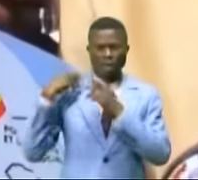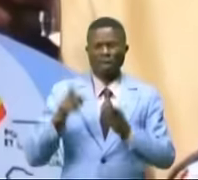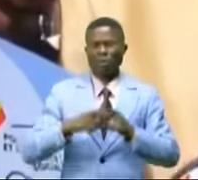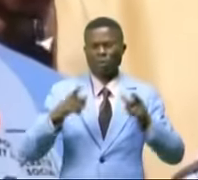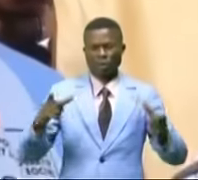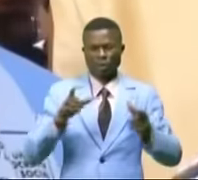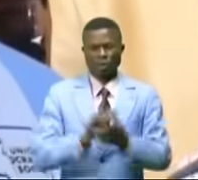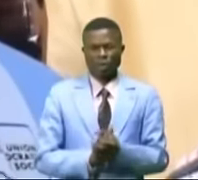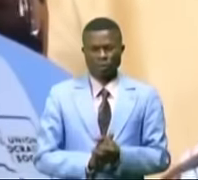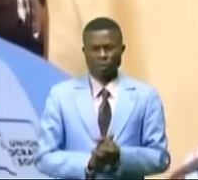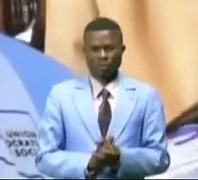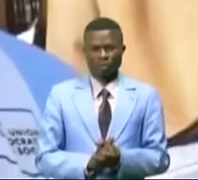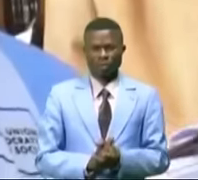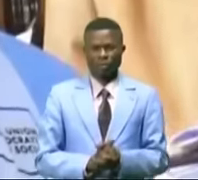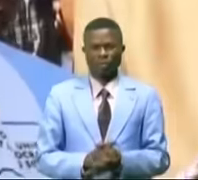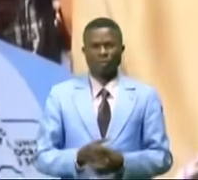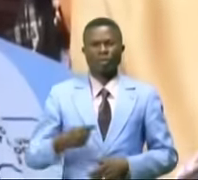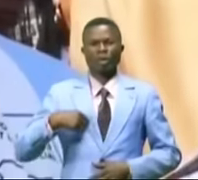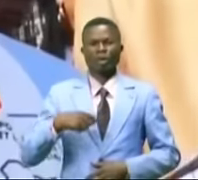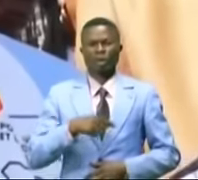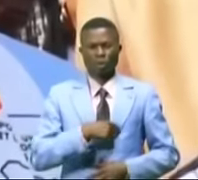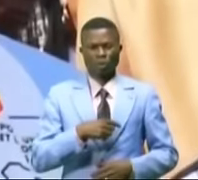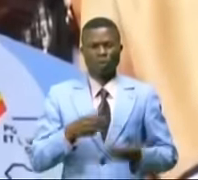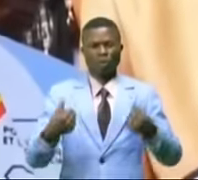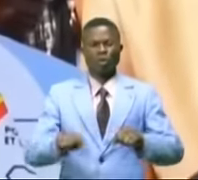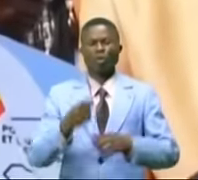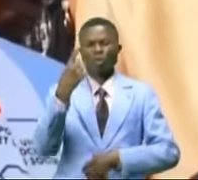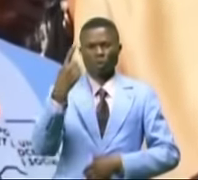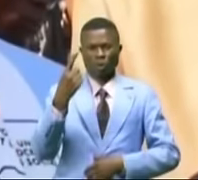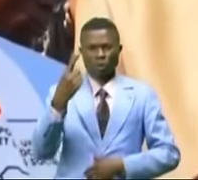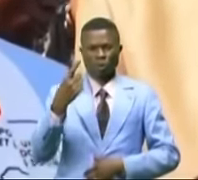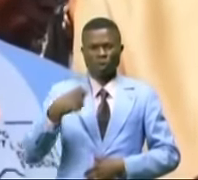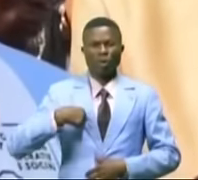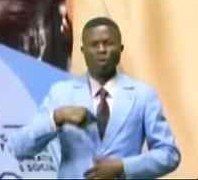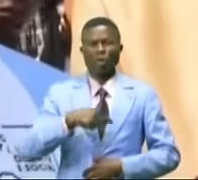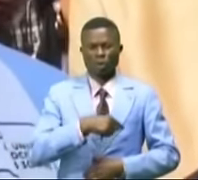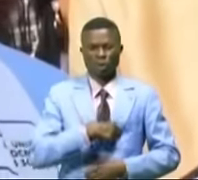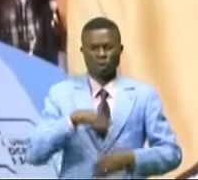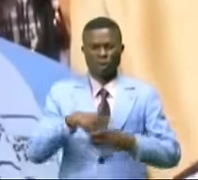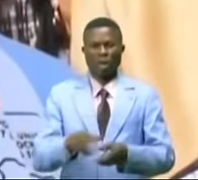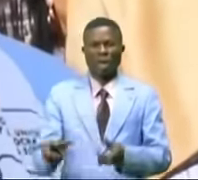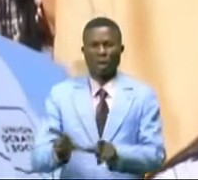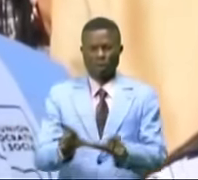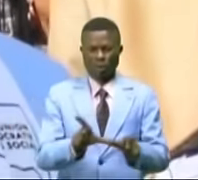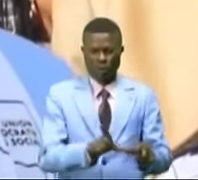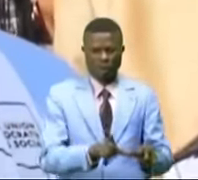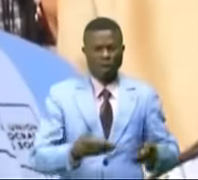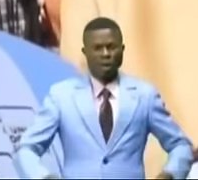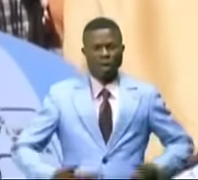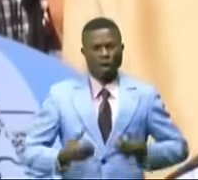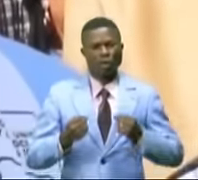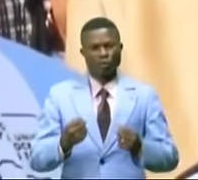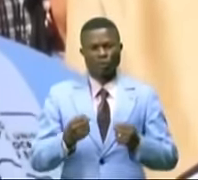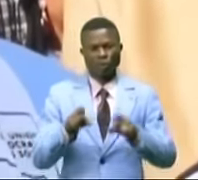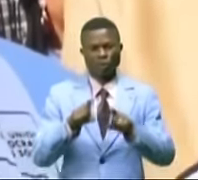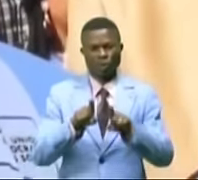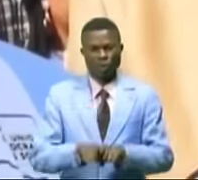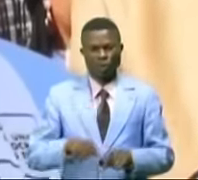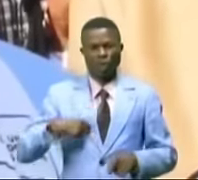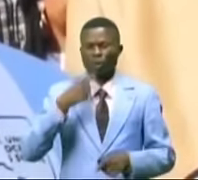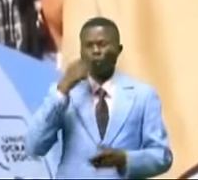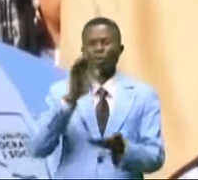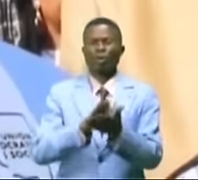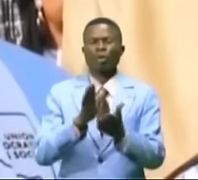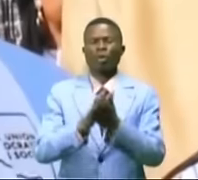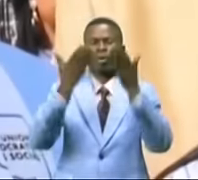Qu'on reste unis. Et nous, au Lualaba, nous sommes très heureux. Et nous rendons grâce à